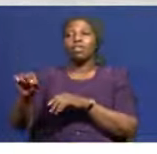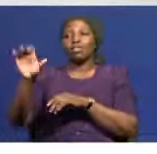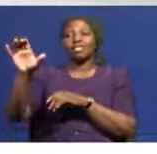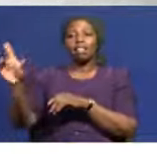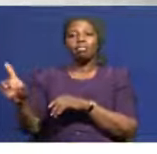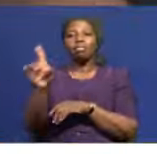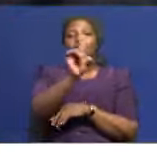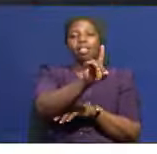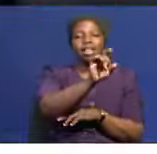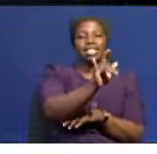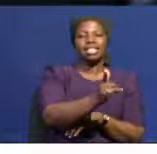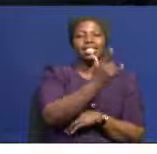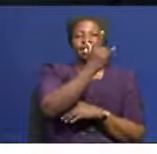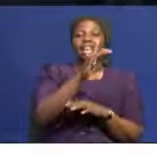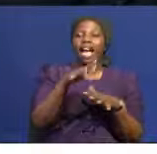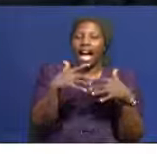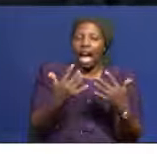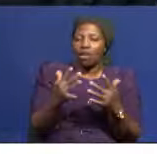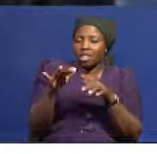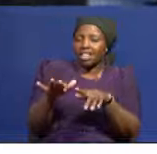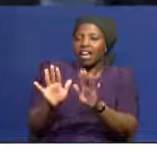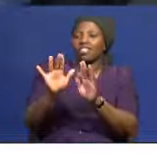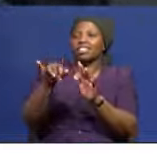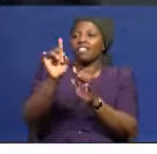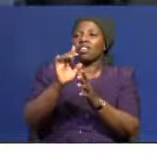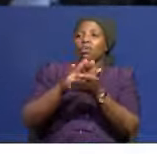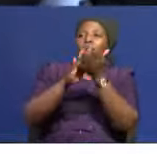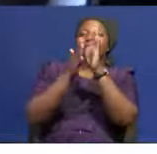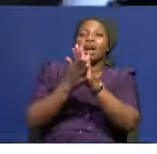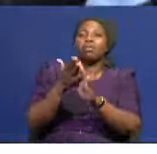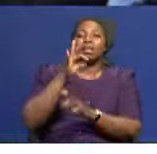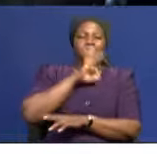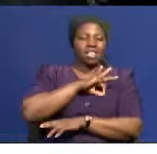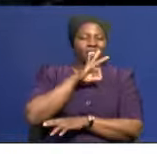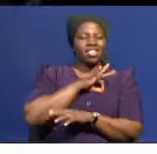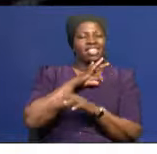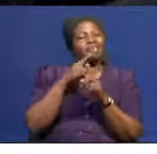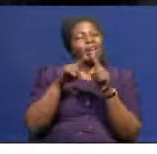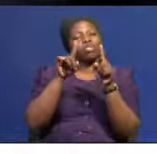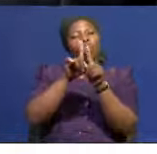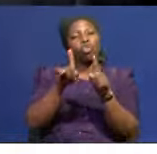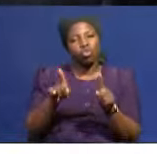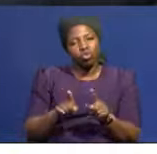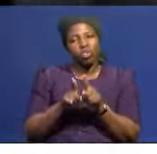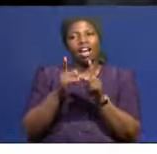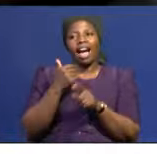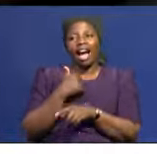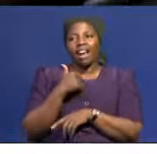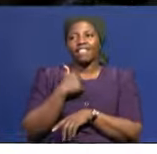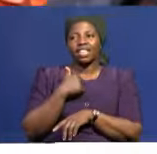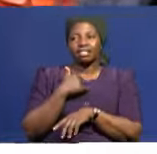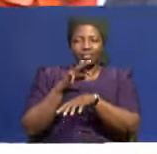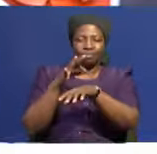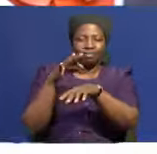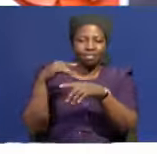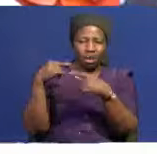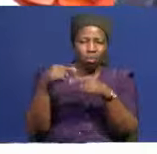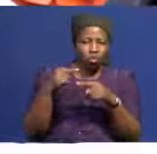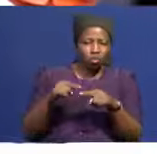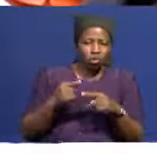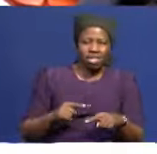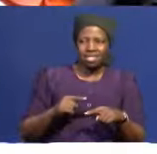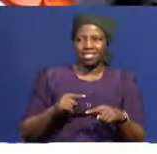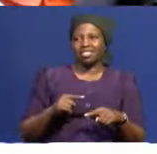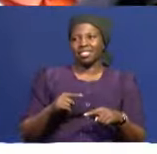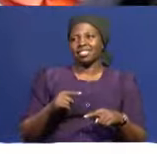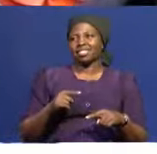hadi Eastleigh ilimwacha bila pato lakini na majeraha, huku polisi wakitazama kimya kimya. Nikamwambia